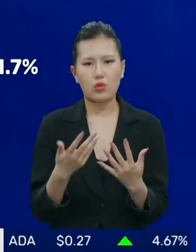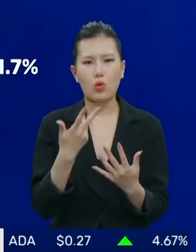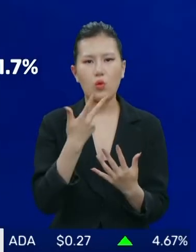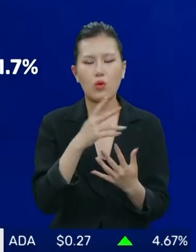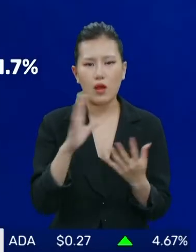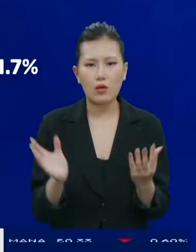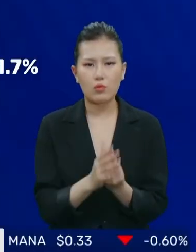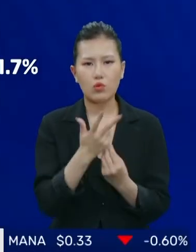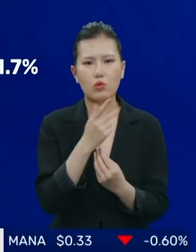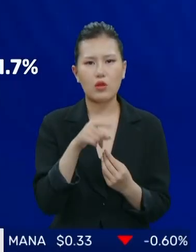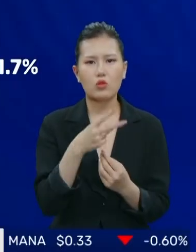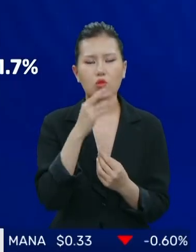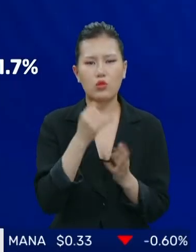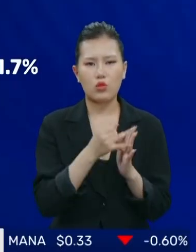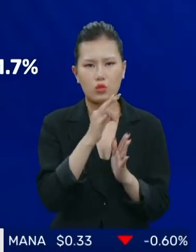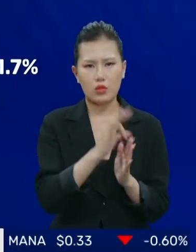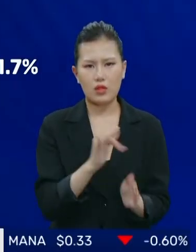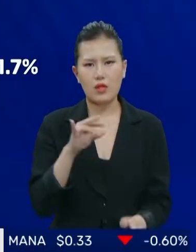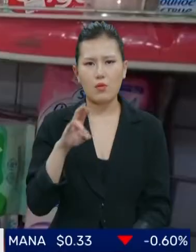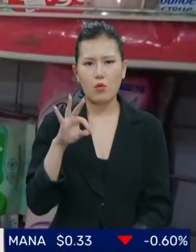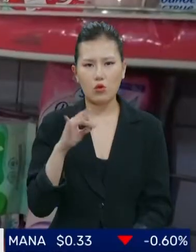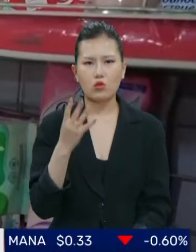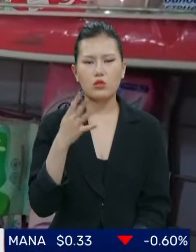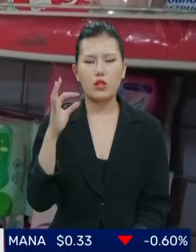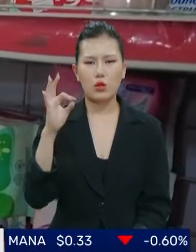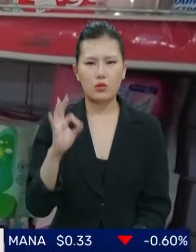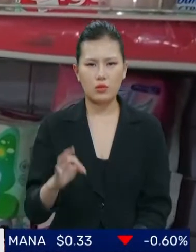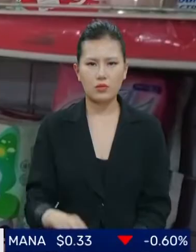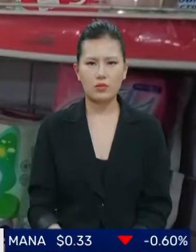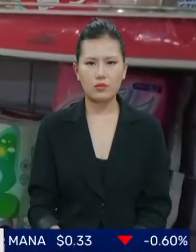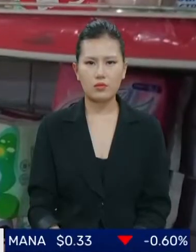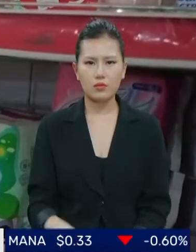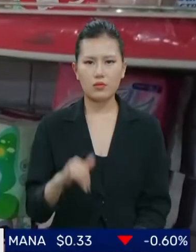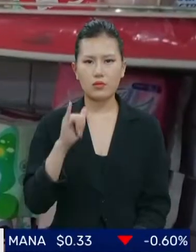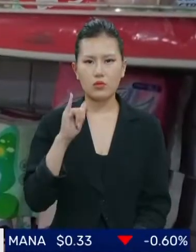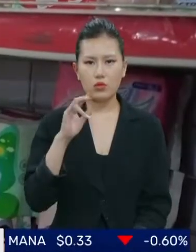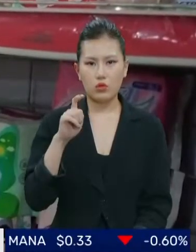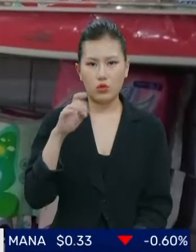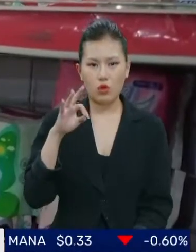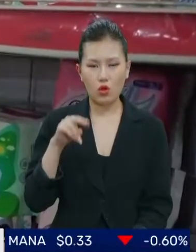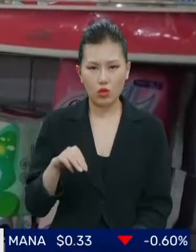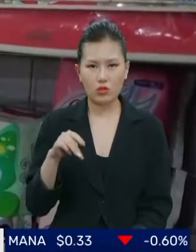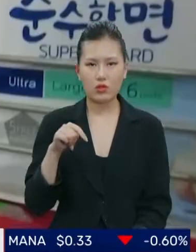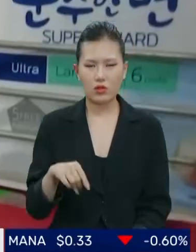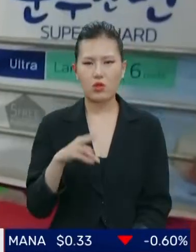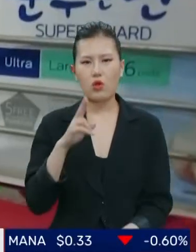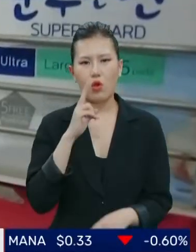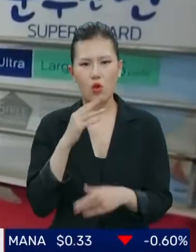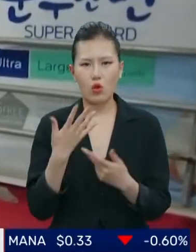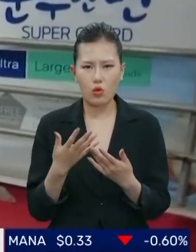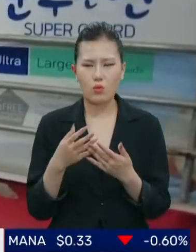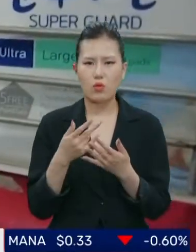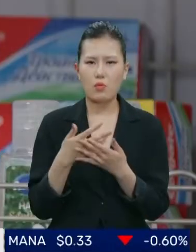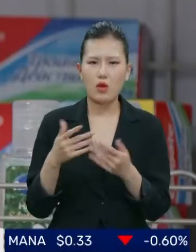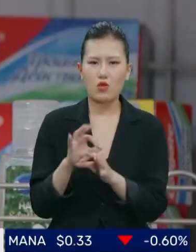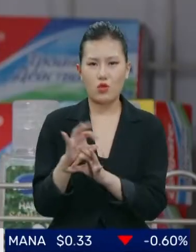байна. Харин импортын барааны үн 45%-аар нөлөөлжээ. Улаанбаатар хотод хэрэглээний бараа үйлчилгээний үн өнгөрсөн оны мөн үеэс